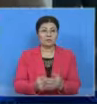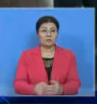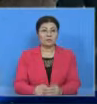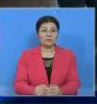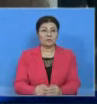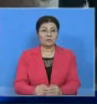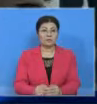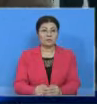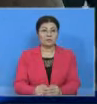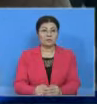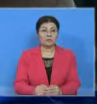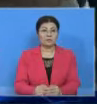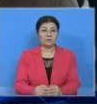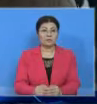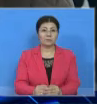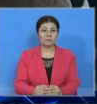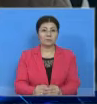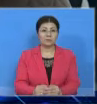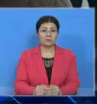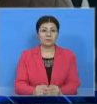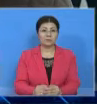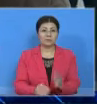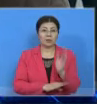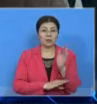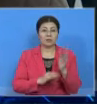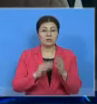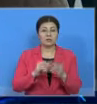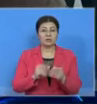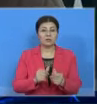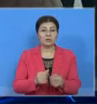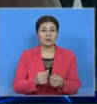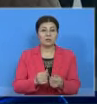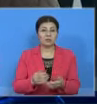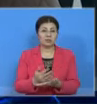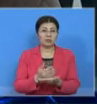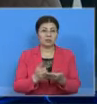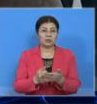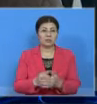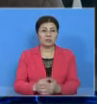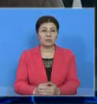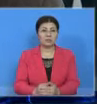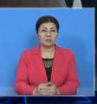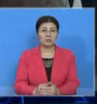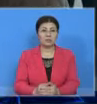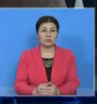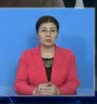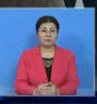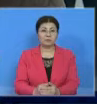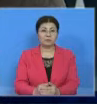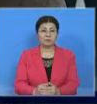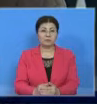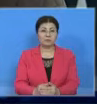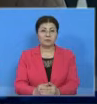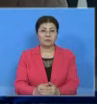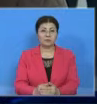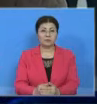мінекей? Тесіктері соның ішіндегі ағаштың ұнтақтарынан салынып, осы бет төмен түрген кездегі барлығы